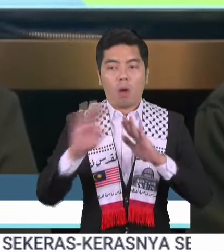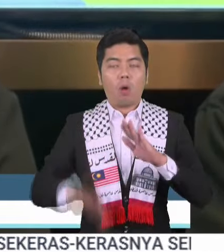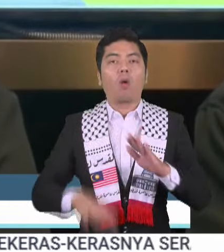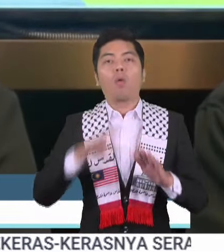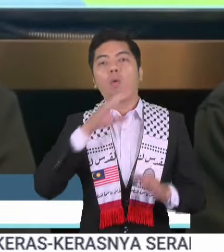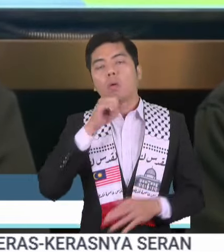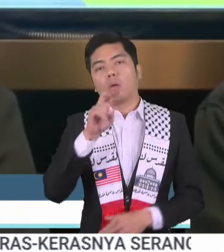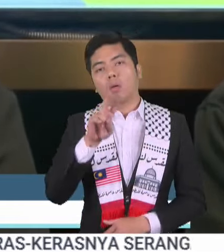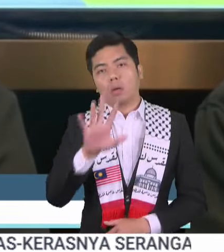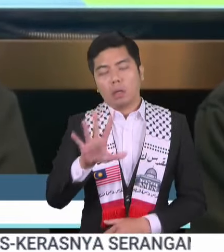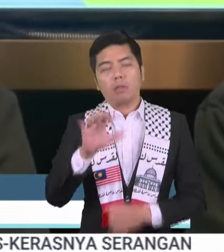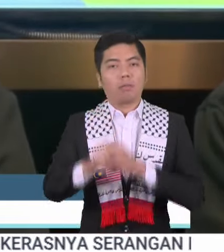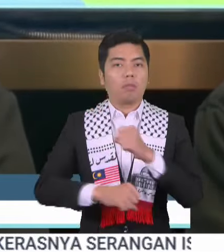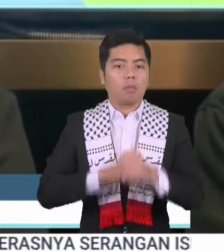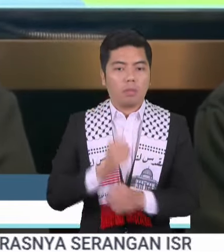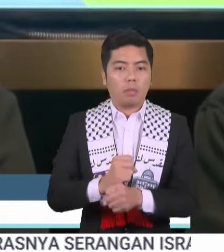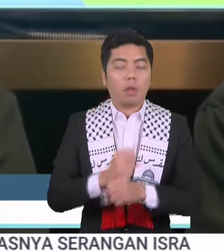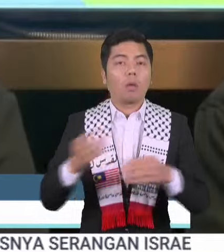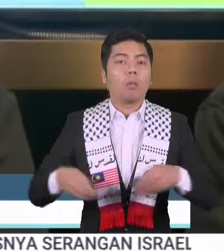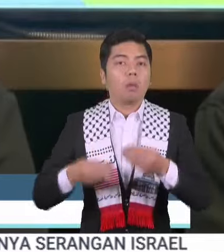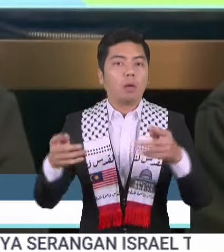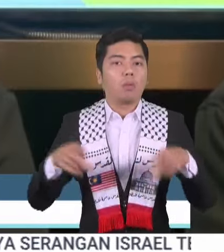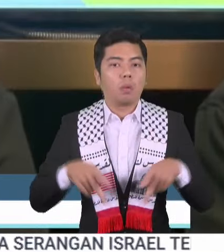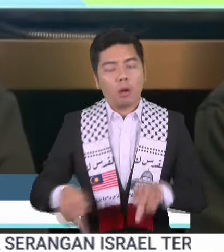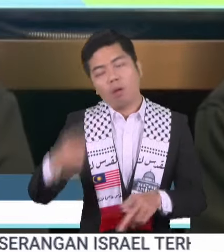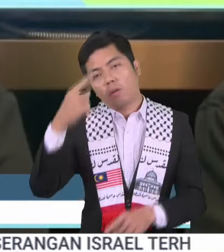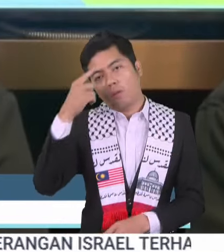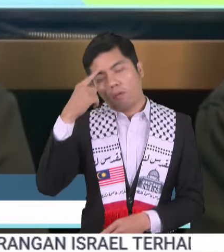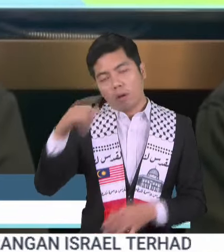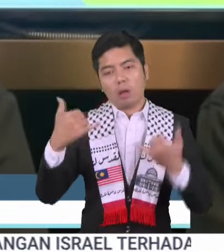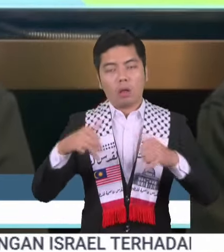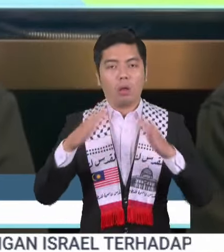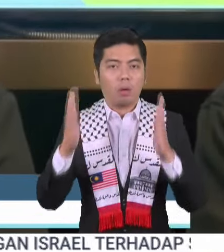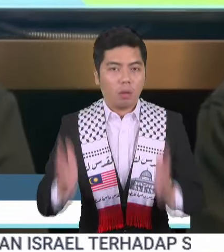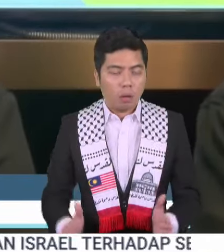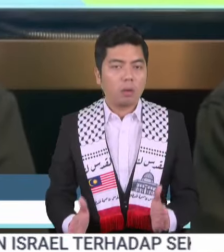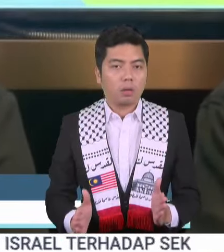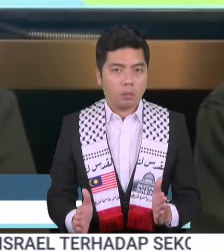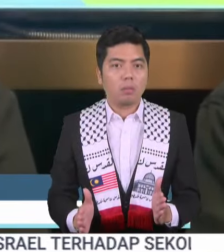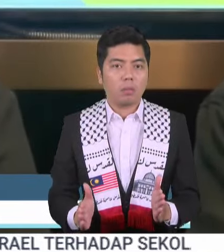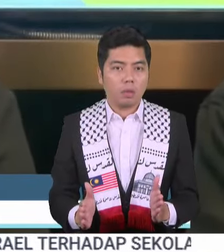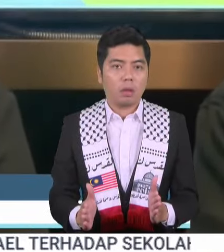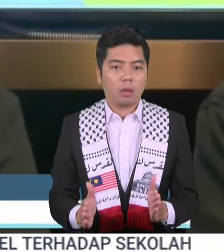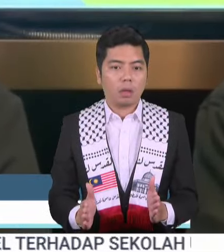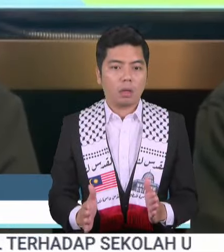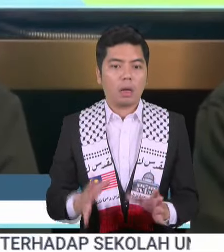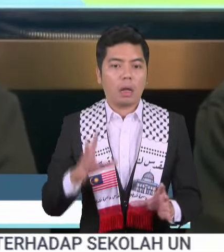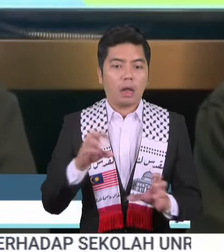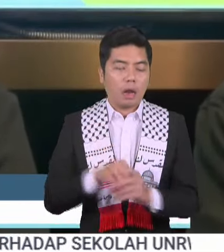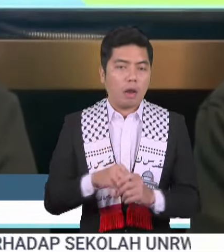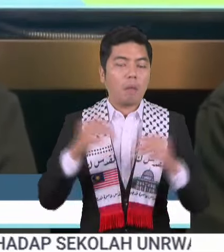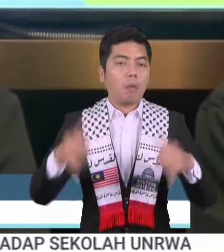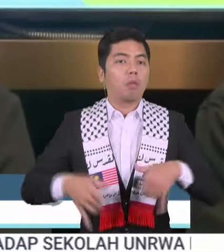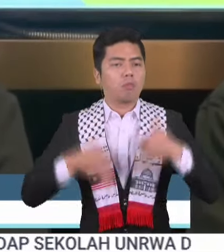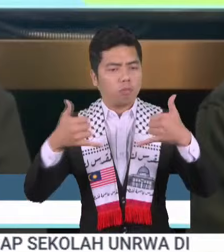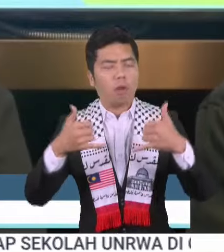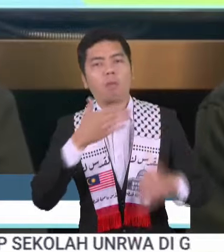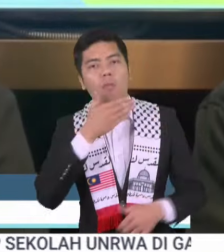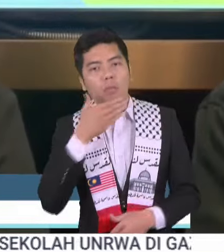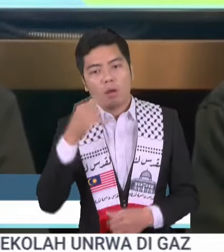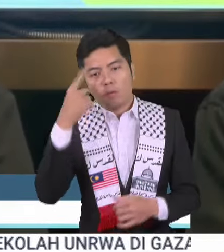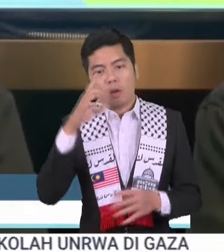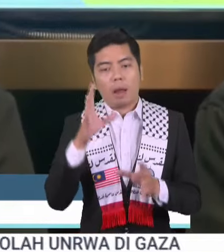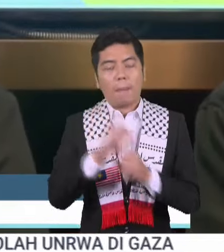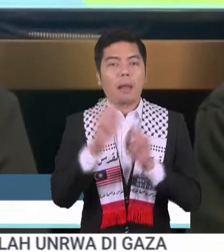25 tahun. Semata kita memberi peluang kepada pemain-pemain daripada peringkat Piala Presiden atau Piala Belia untuk